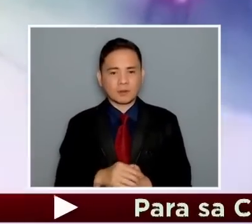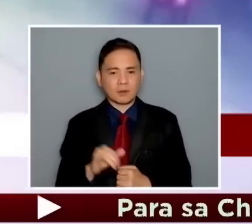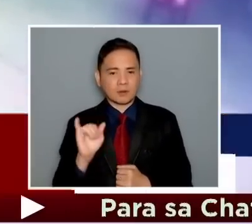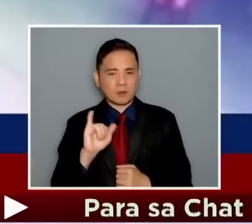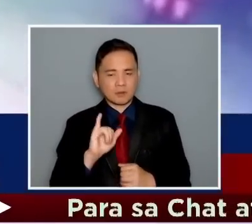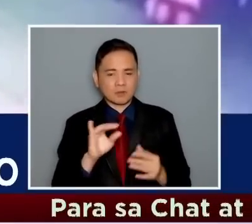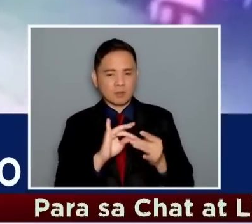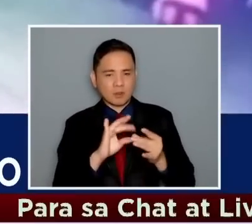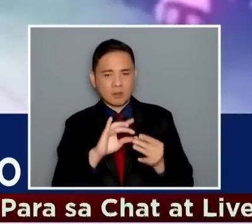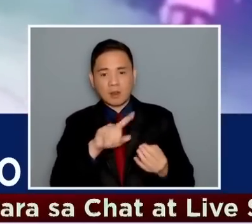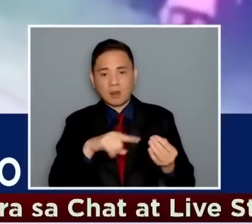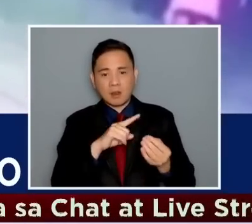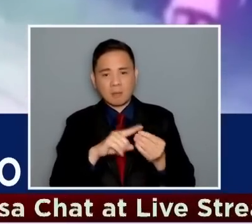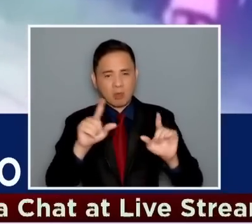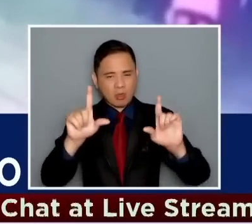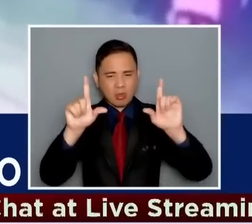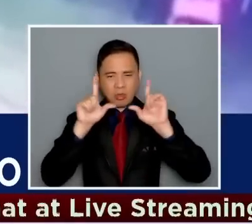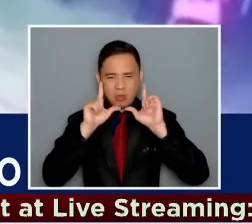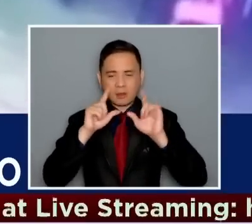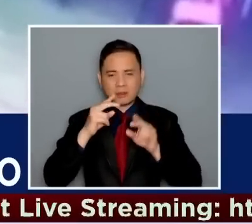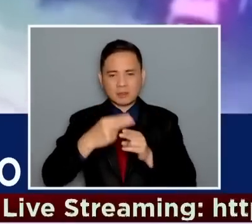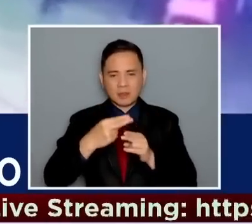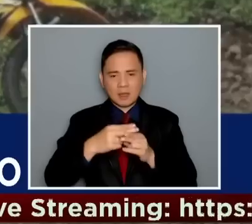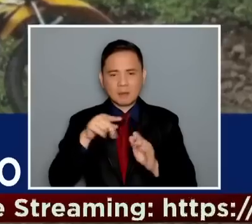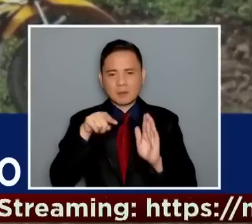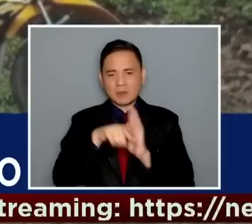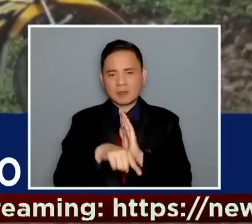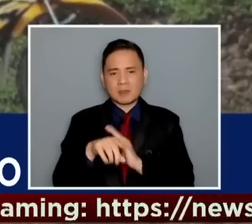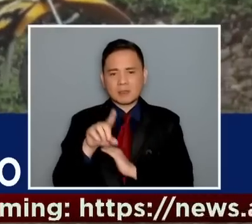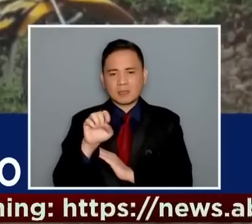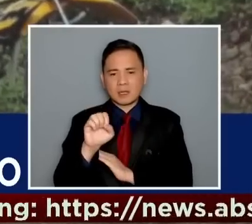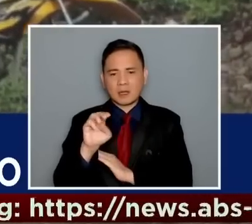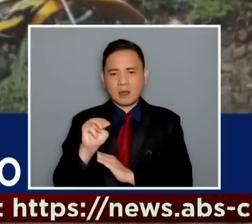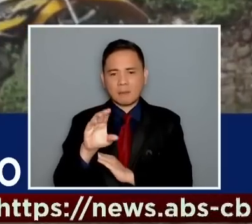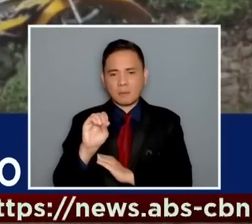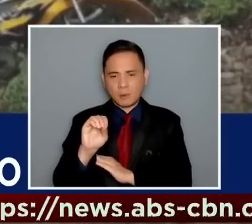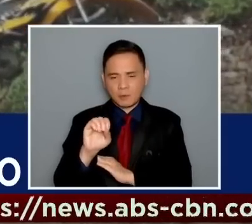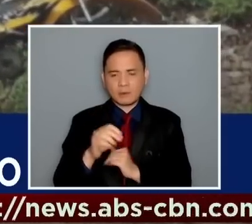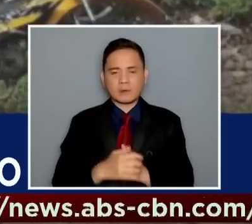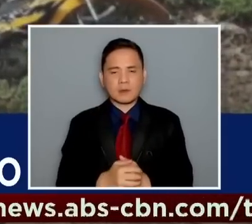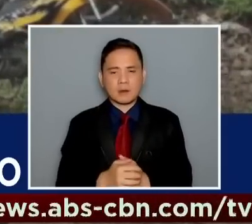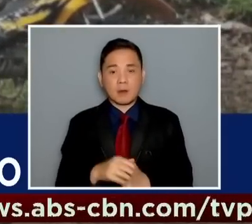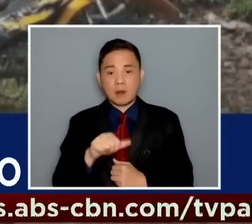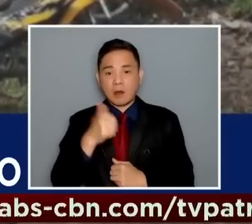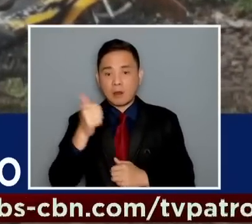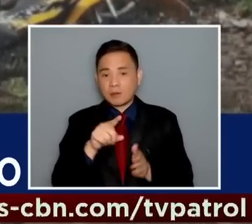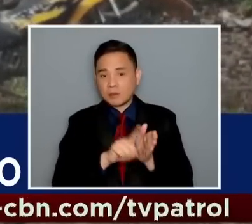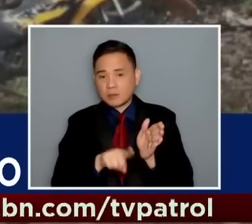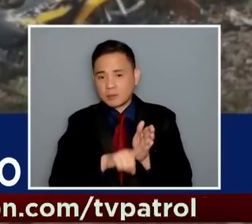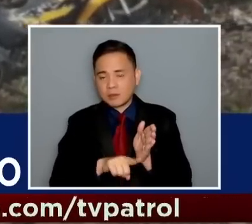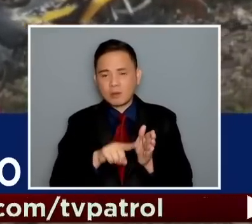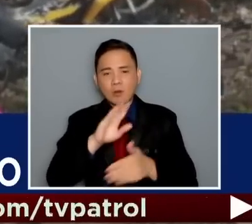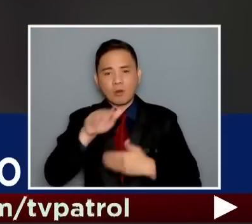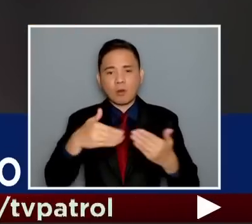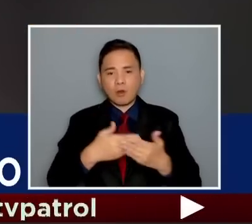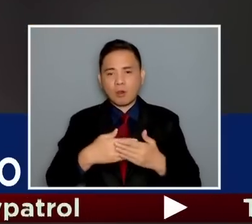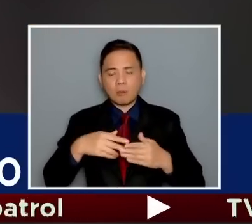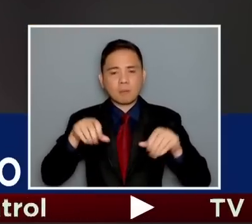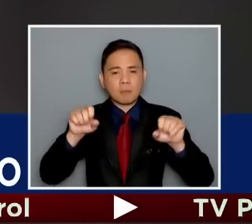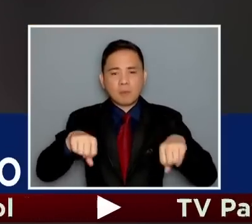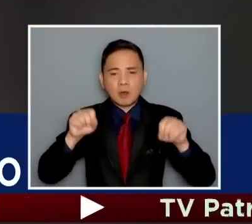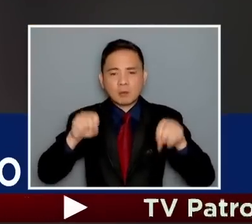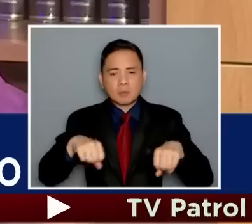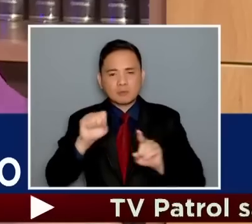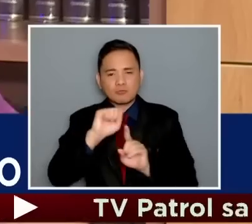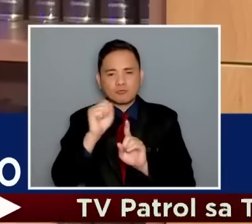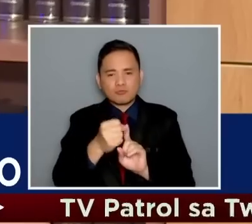kay Negros Oriental Governor Rowel De Gamo. Panawagan ito sa mga nag-iimbestiga, tingnan lahat ng posibleng anggulo sa pagpatay kay